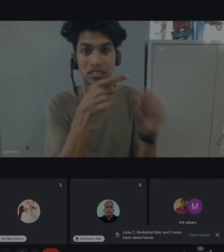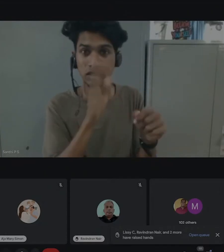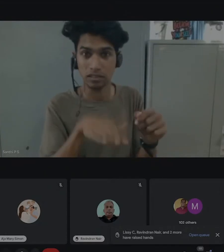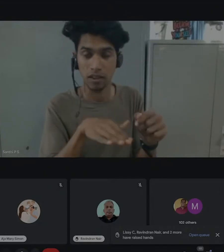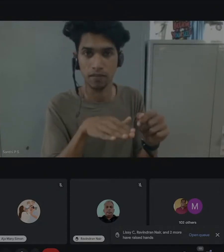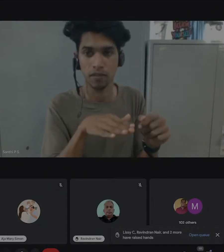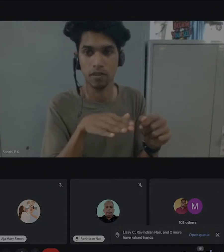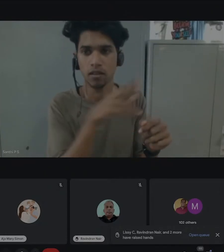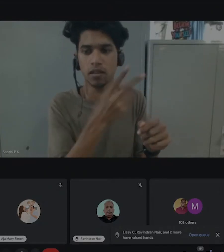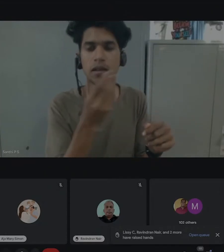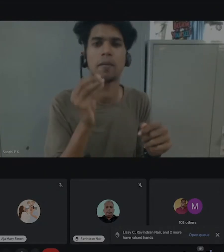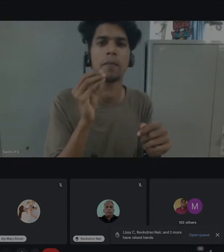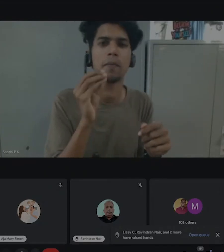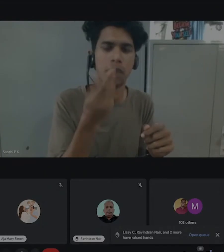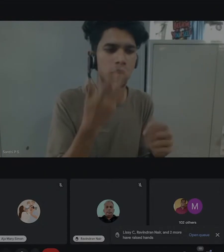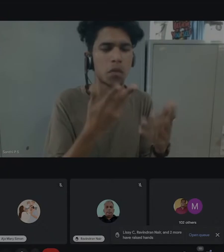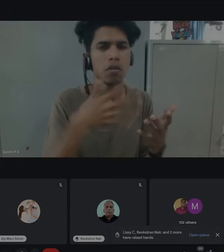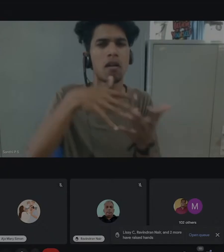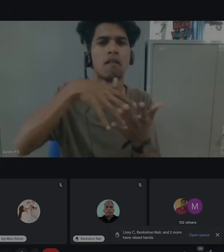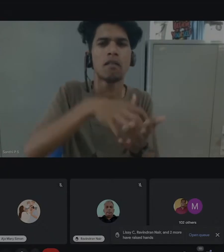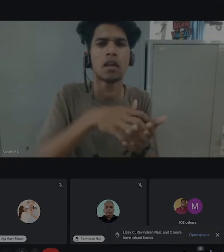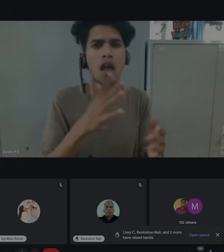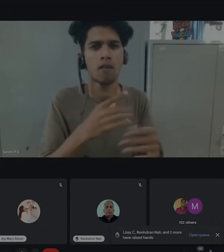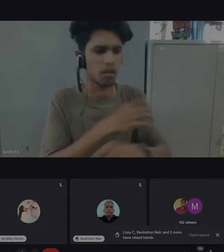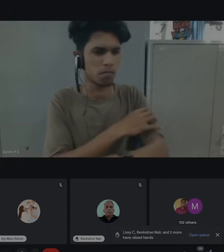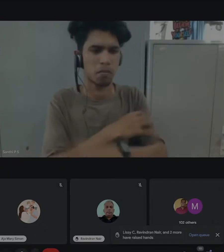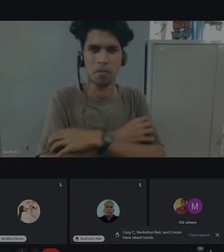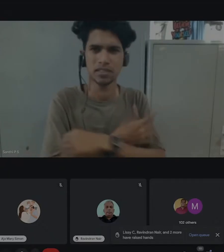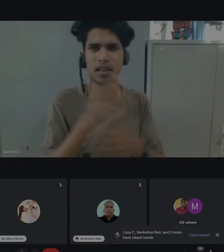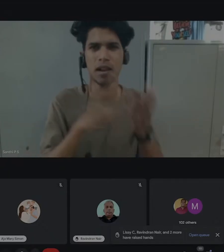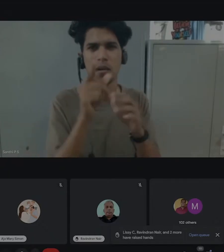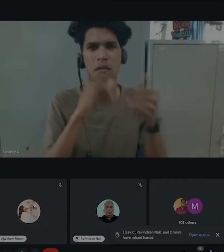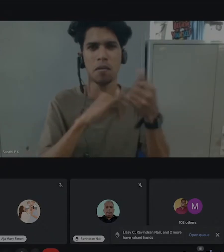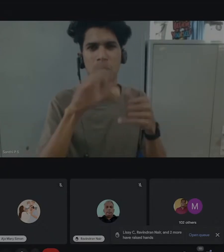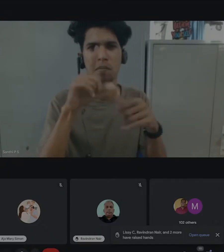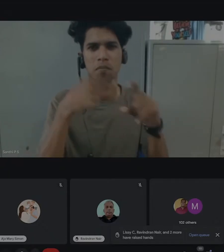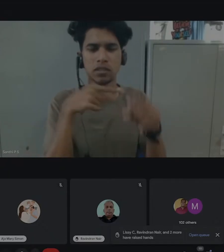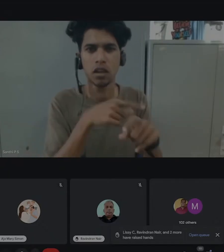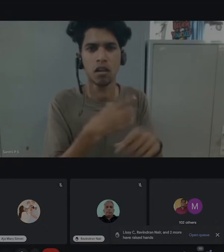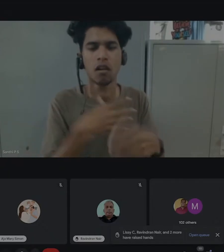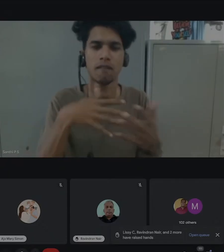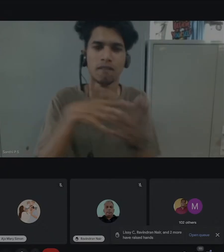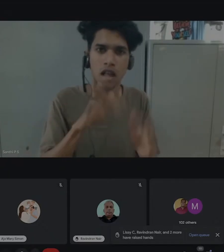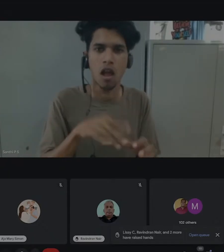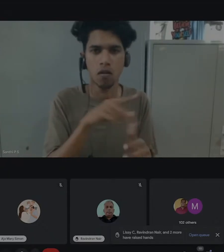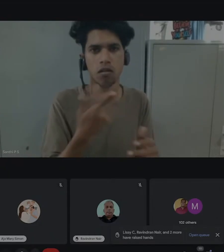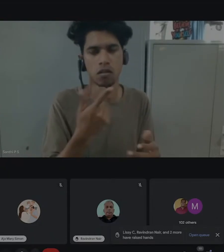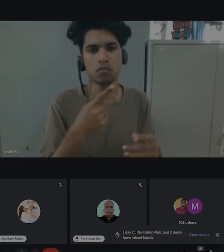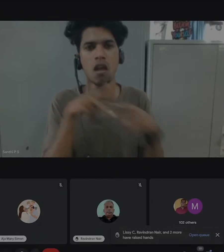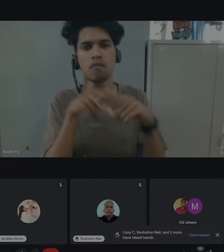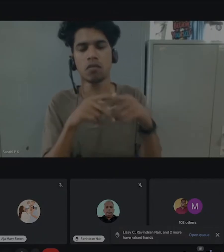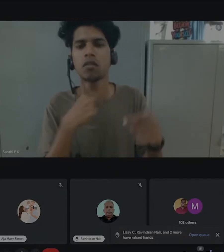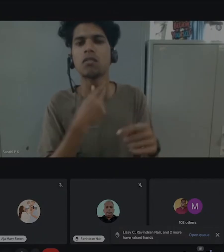തളർച്ചയുണ്ടാകാം, ചെറിയ മസിൽസിനൊക്കെ വീക്ക്നെസ് ഉണ്ടാകാം. അത് കാരണവും ഈ പറഞ്ഞ ചോക്കിംഗ് ഉണ്ടാകുന്നതാണ്. പിന്നെ ഞാൻ നേരത്തെ എക്സ്പ്ലെയിൻ